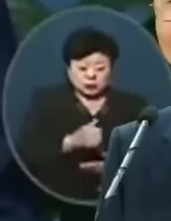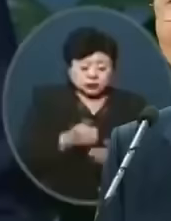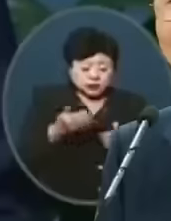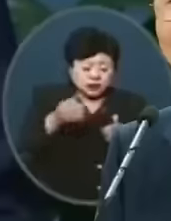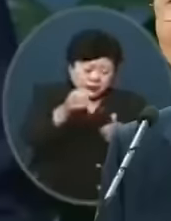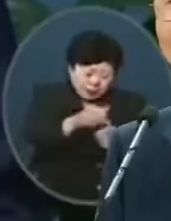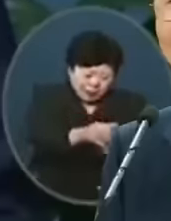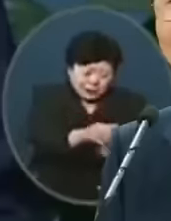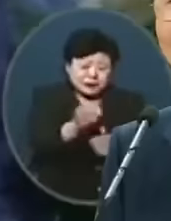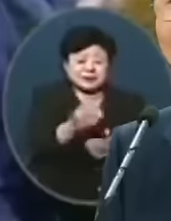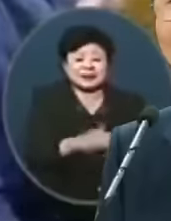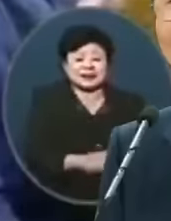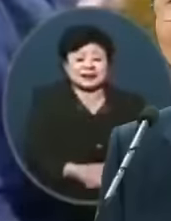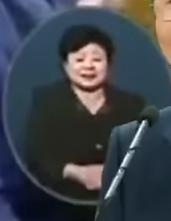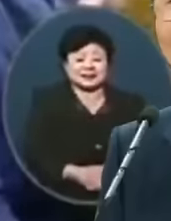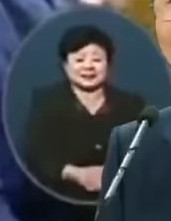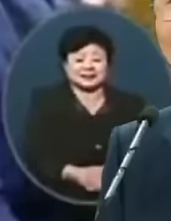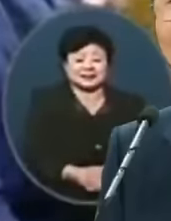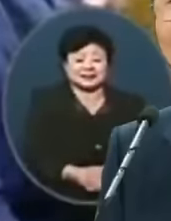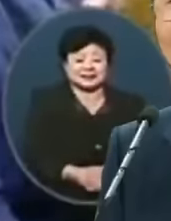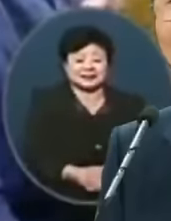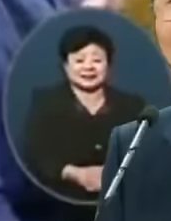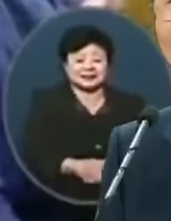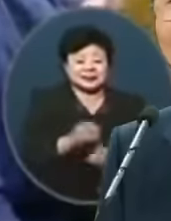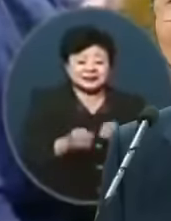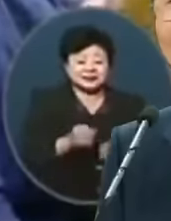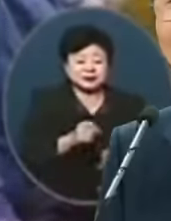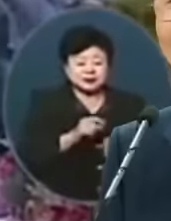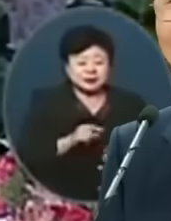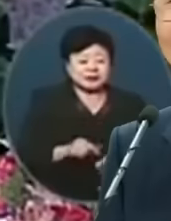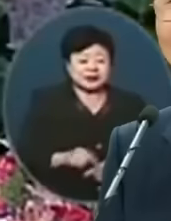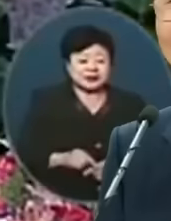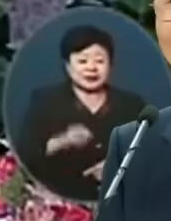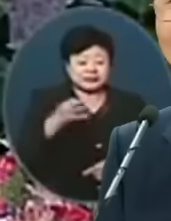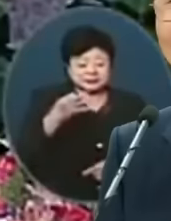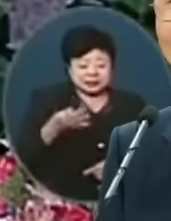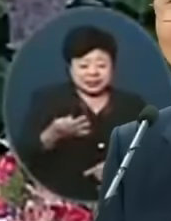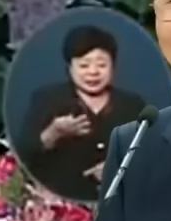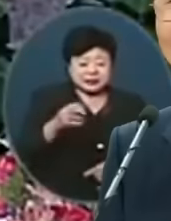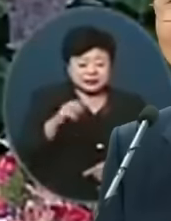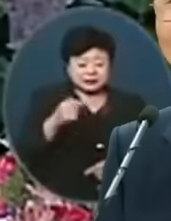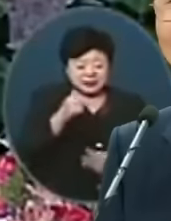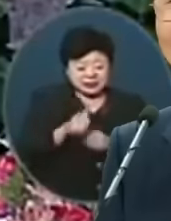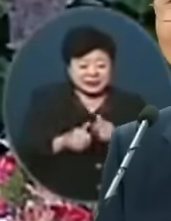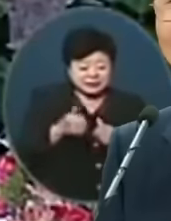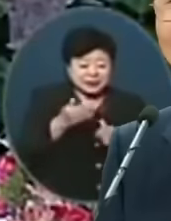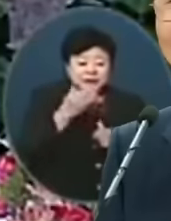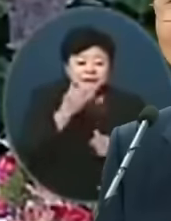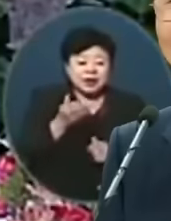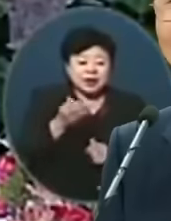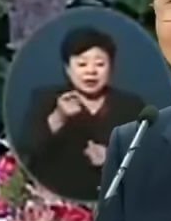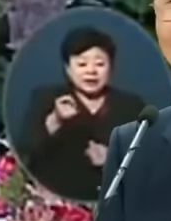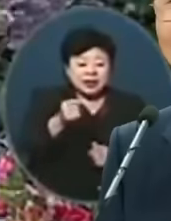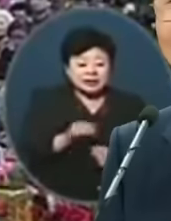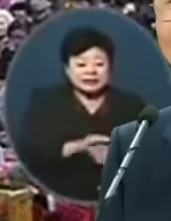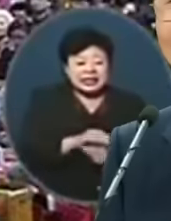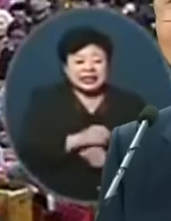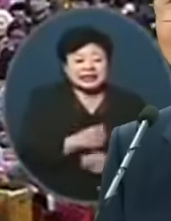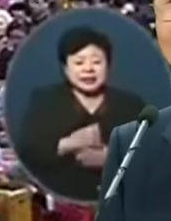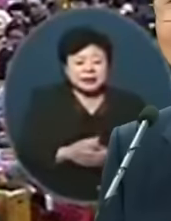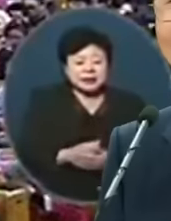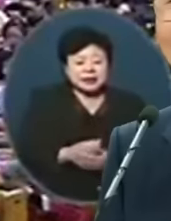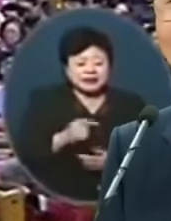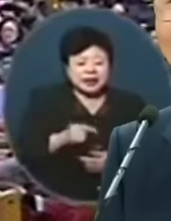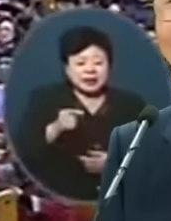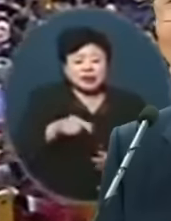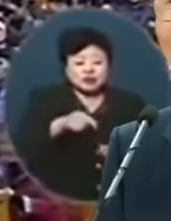내어 맡기면 되는 것입니다. 시편 91편 14절로 16절에 하나님이 이르시되 그가 나를 사랑한 적 내가